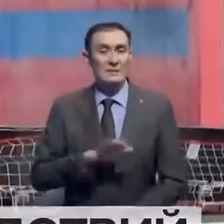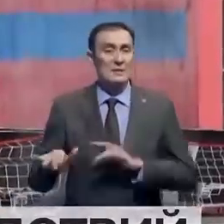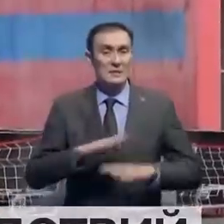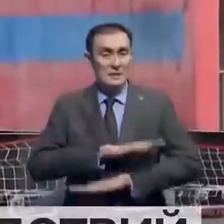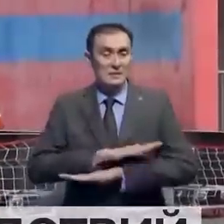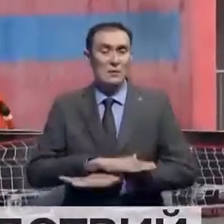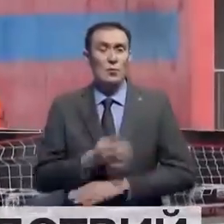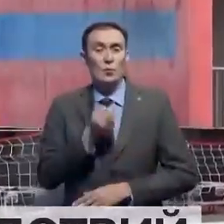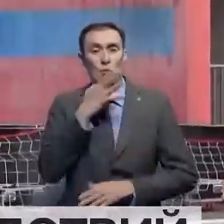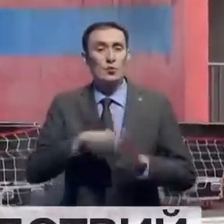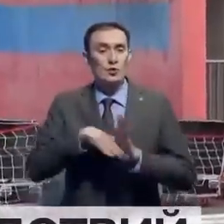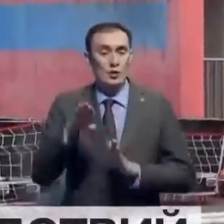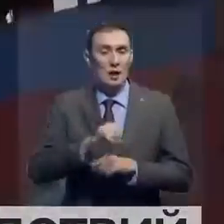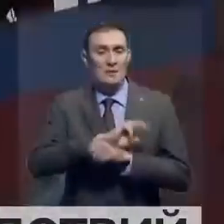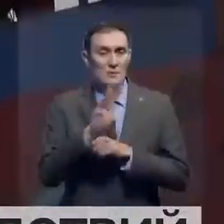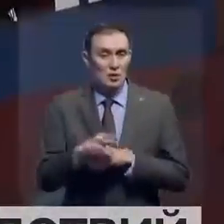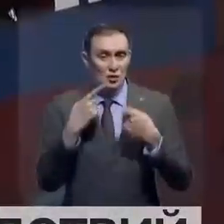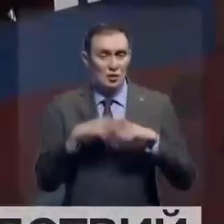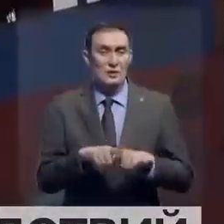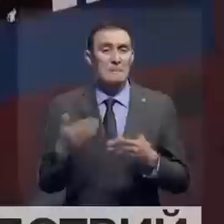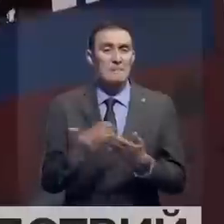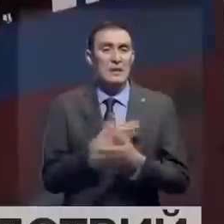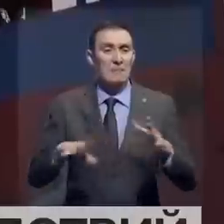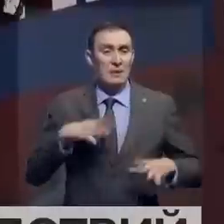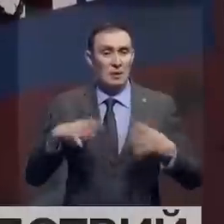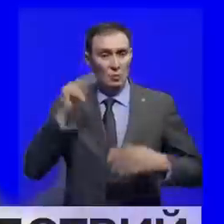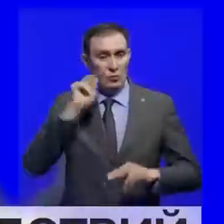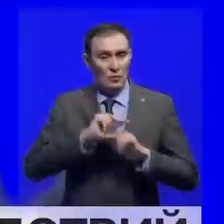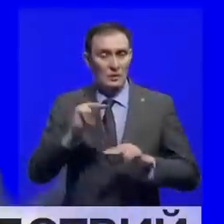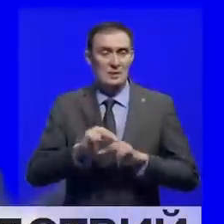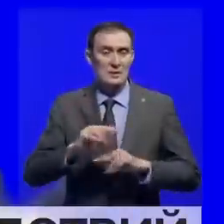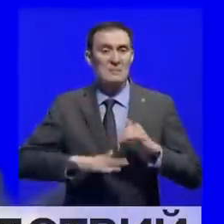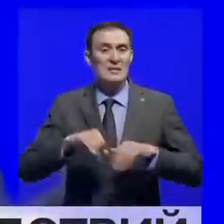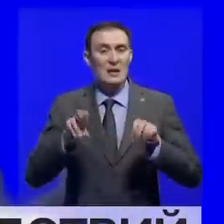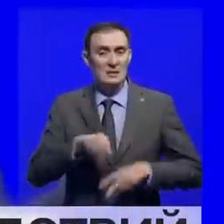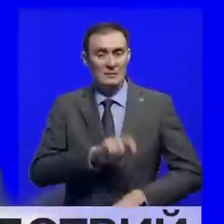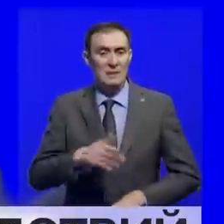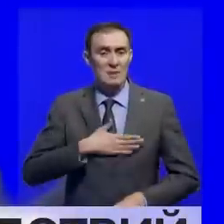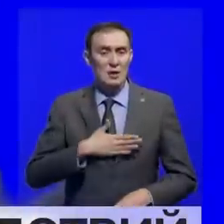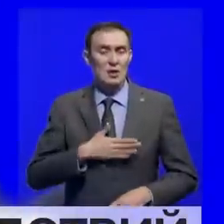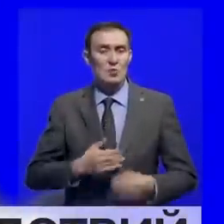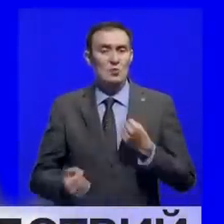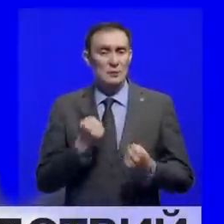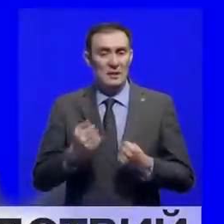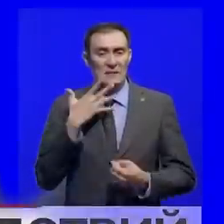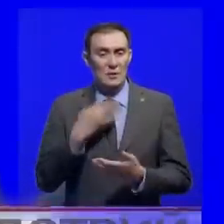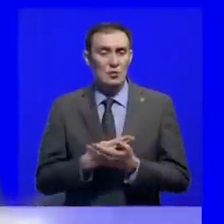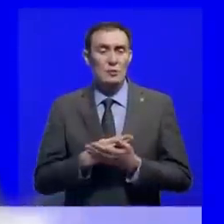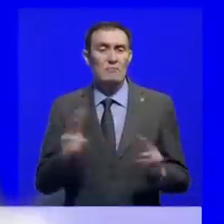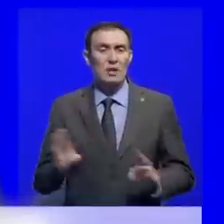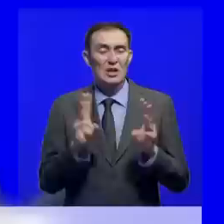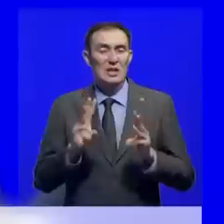мнению властей связаны с улучшением технического оснащения и переподготовки кадров мы укрепили национальную